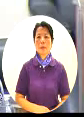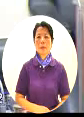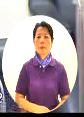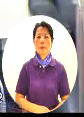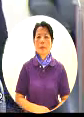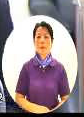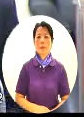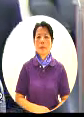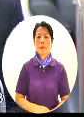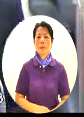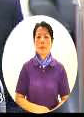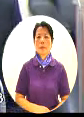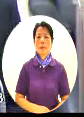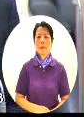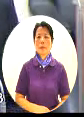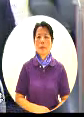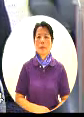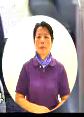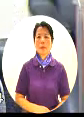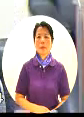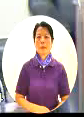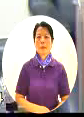几分钟？